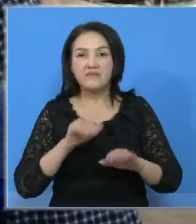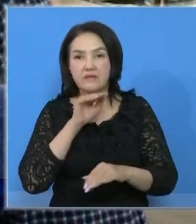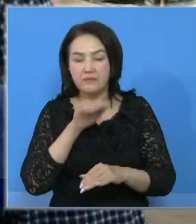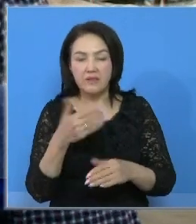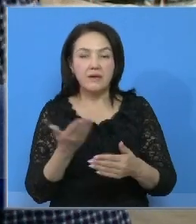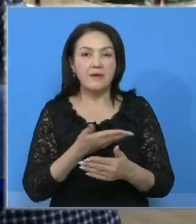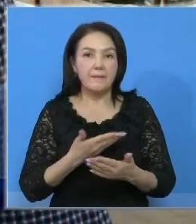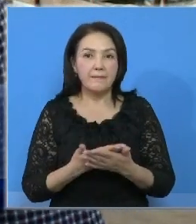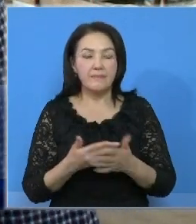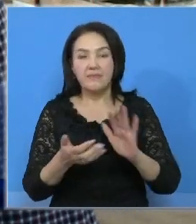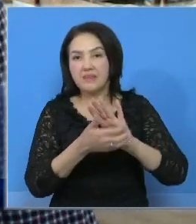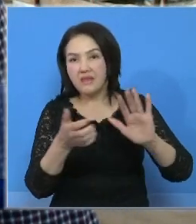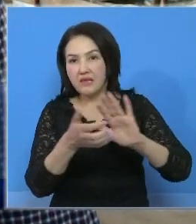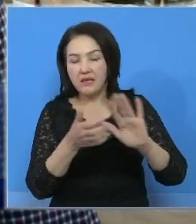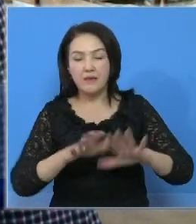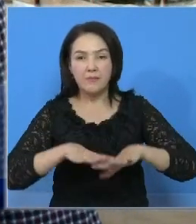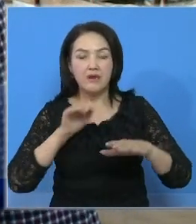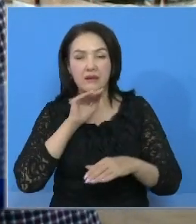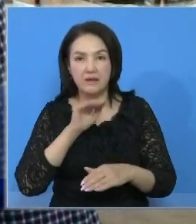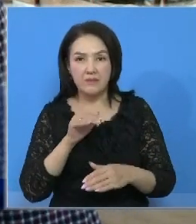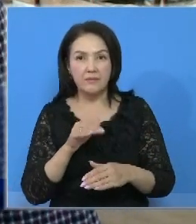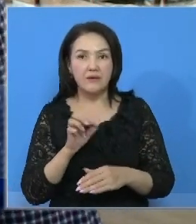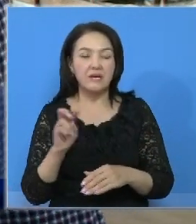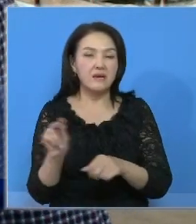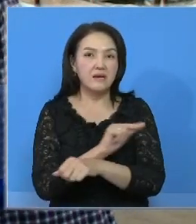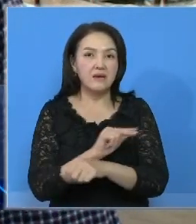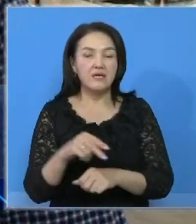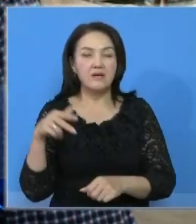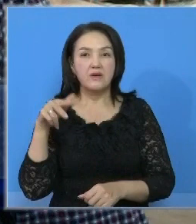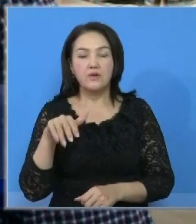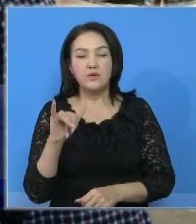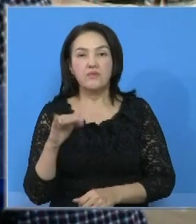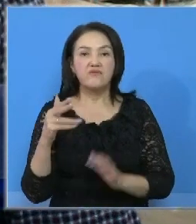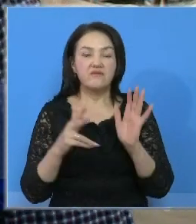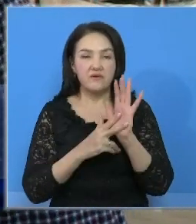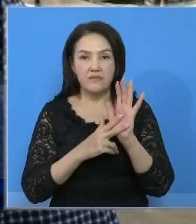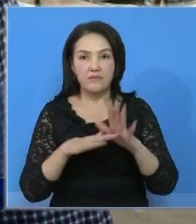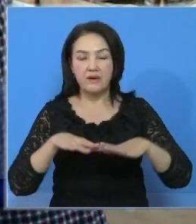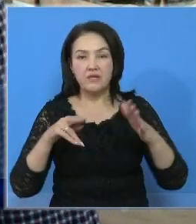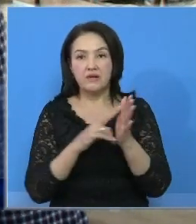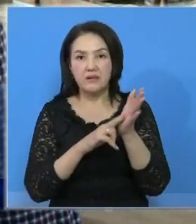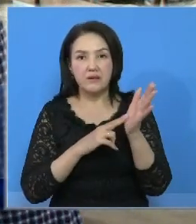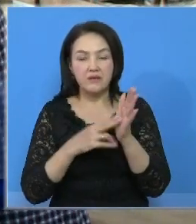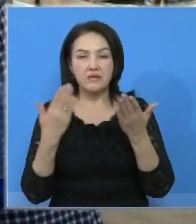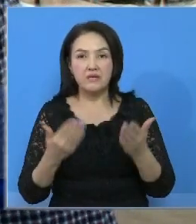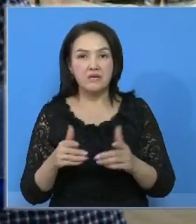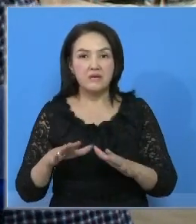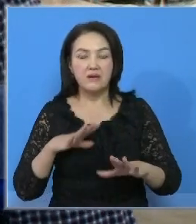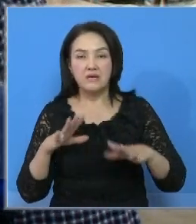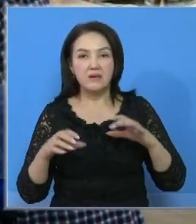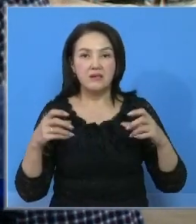мы вызываем больших специалистов к ремонту ТО-8 на этот большой тепловоз. Сейчас готовим